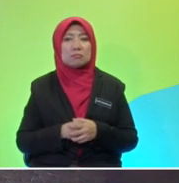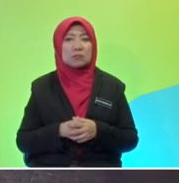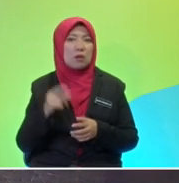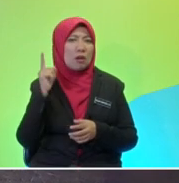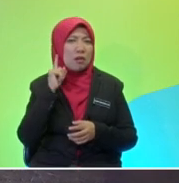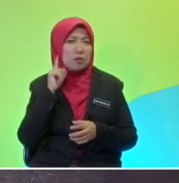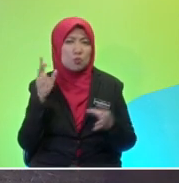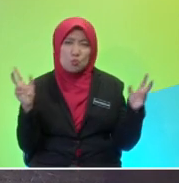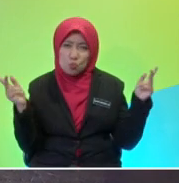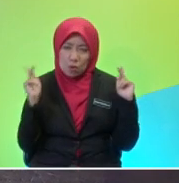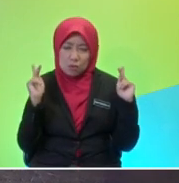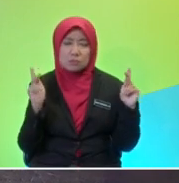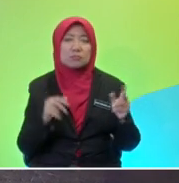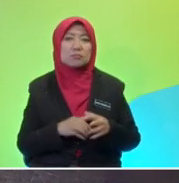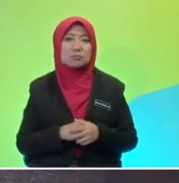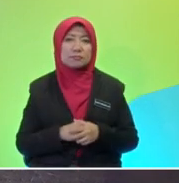Alhamdulillah